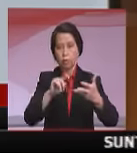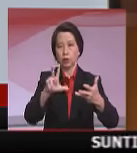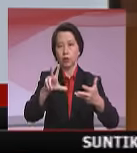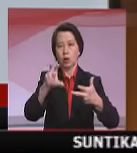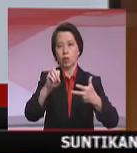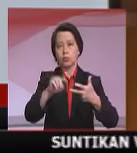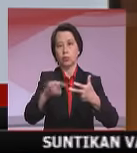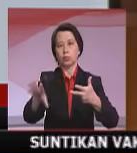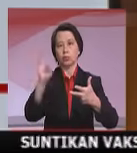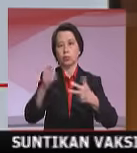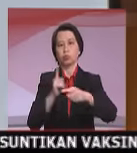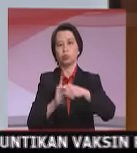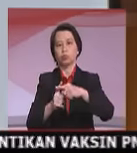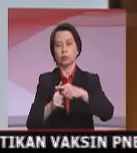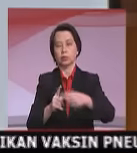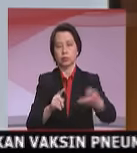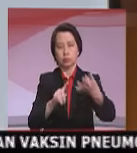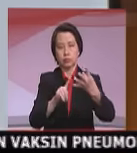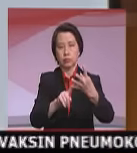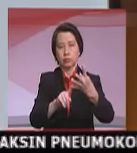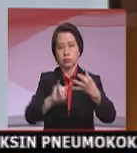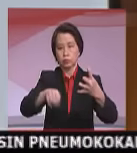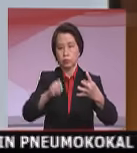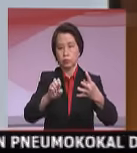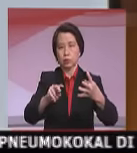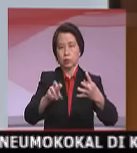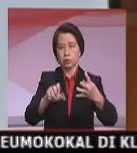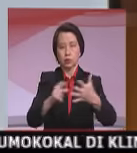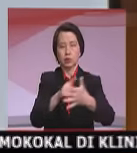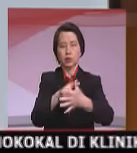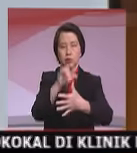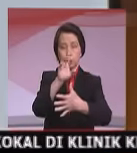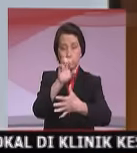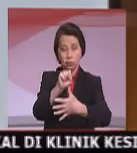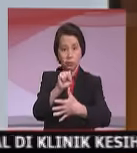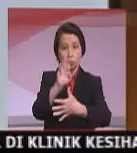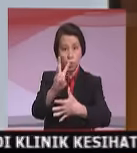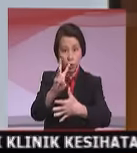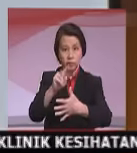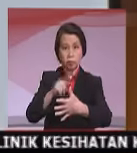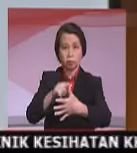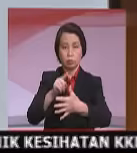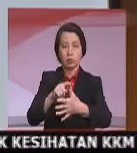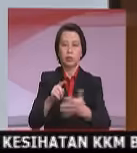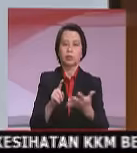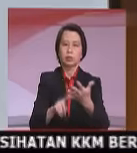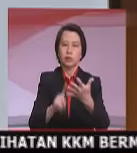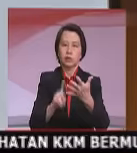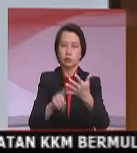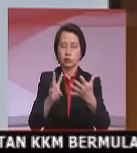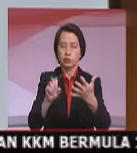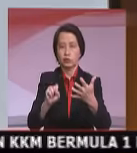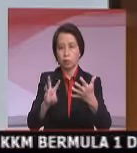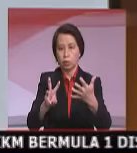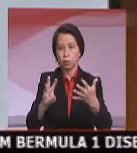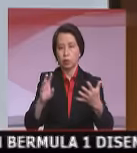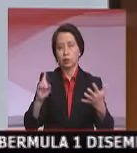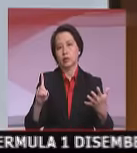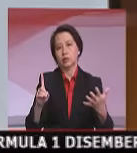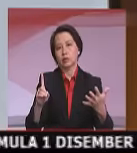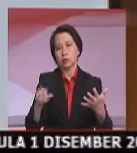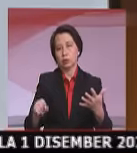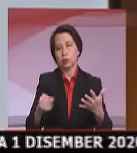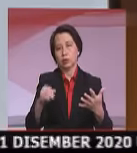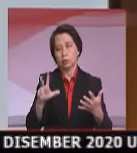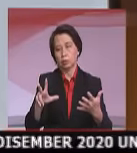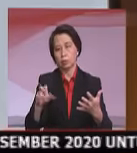kes telah dikesan positif. Kluster Jernai dan kluster Seri Wangsa pula melibatkan daerah Titi Wangsa dan masing-masing 13 dan